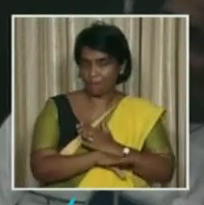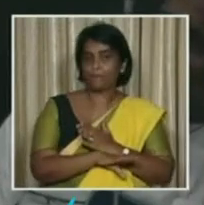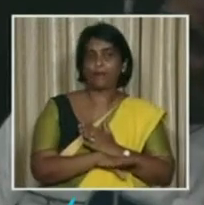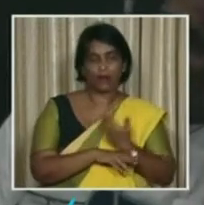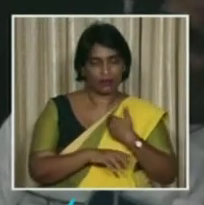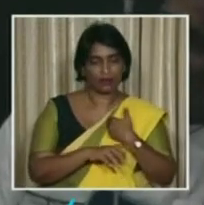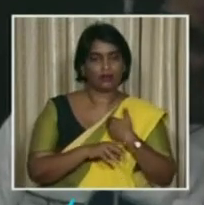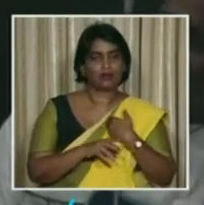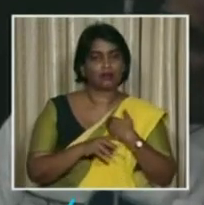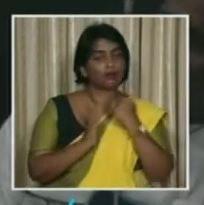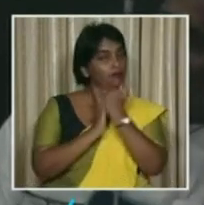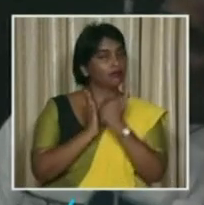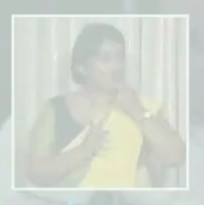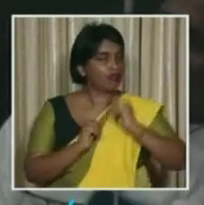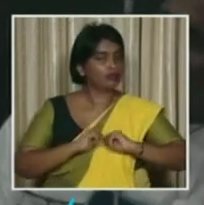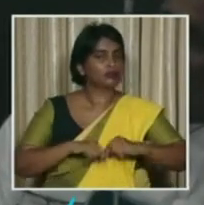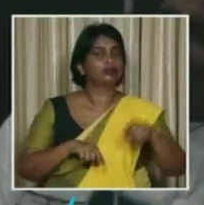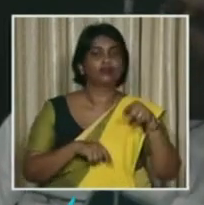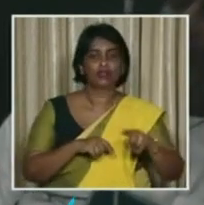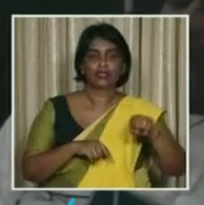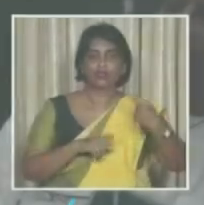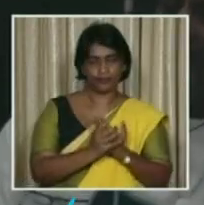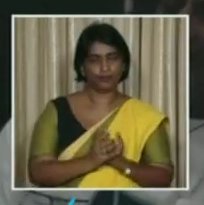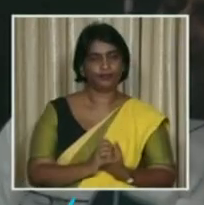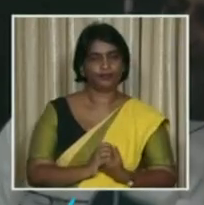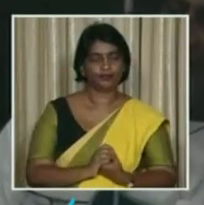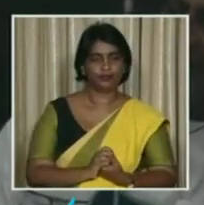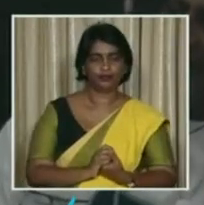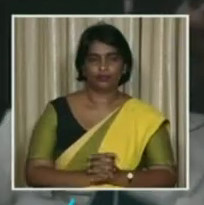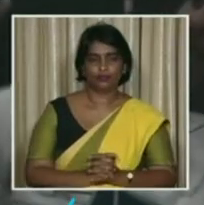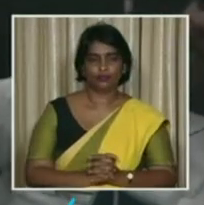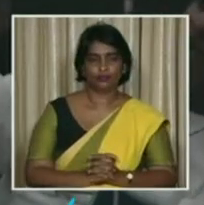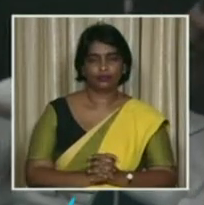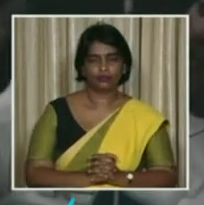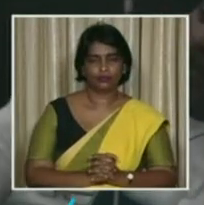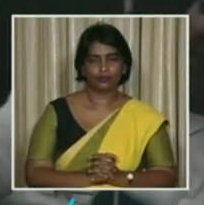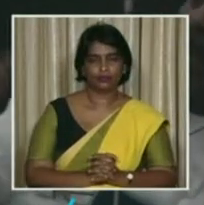අපි කාර්ය පටිපාටි අනුගමනය කළා ඊළඟ සැසියේදී මේක දානවා.